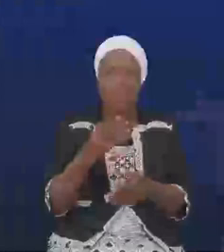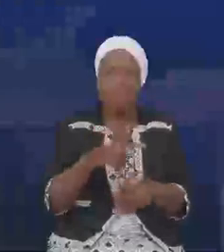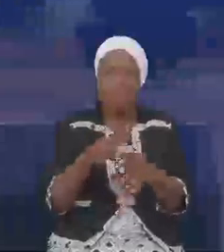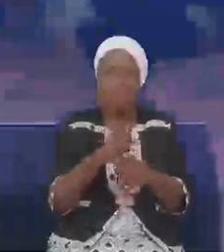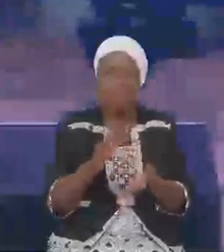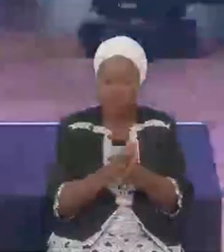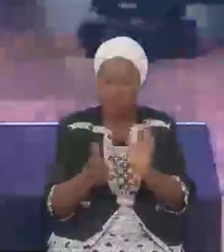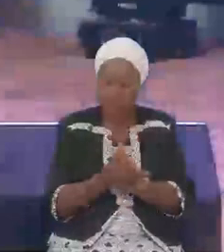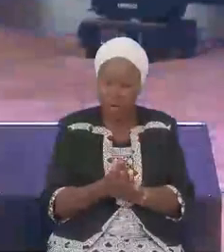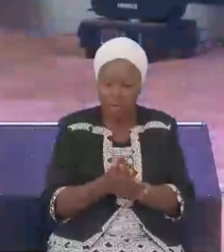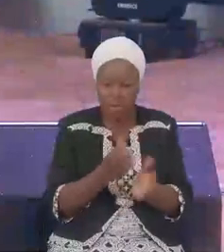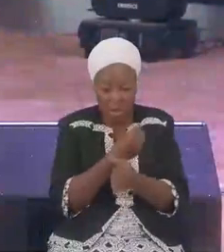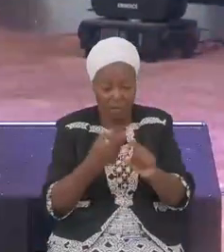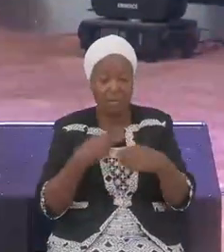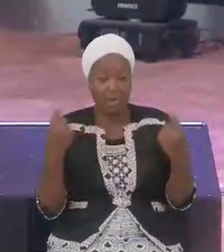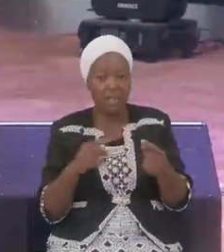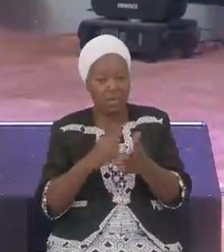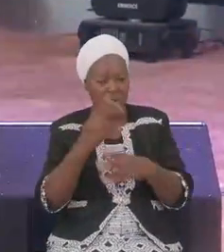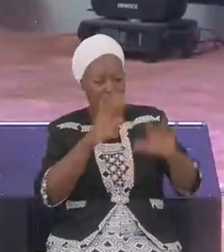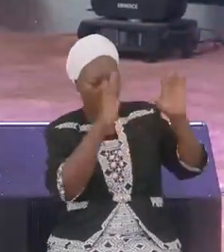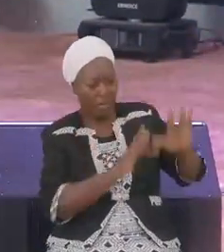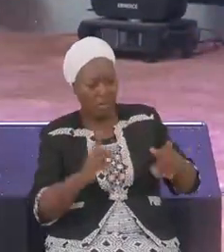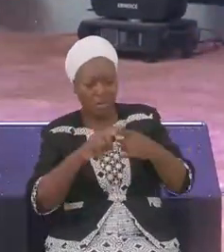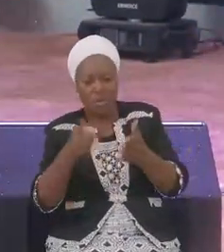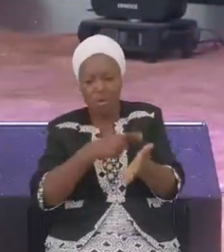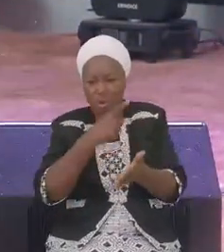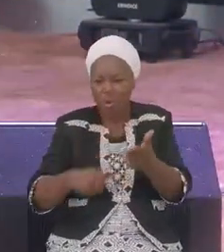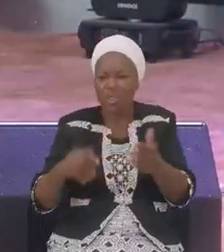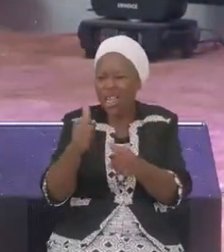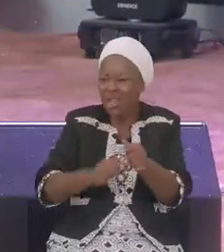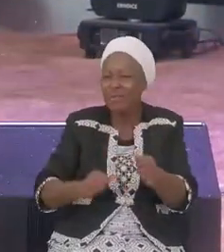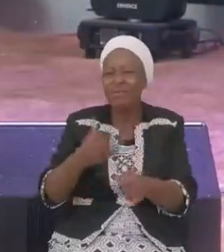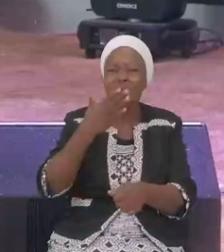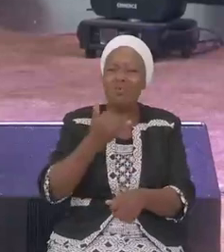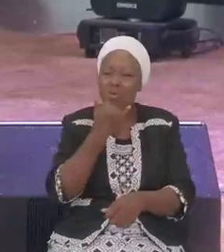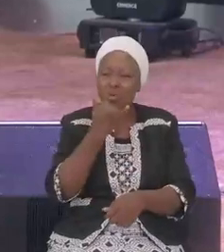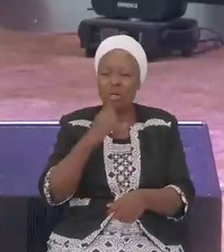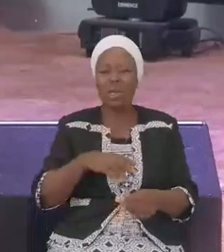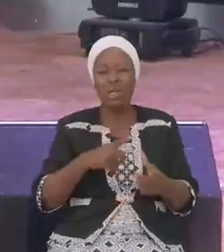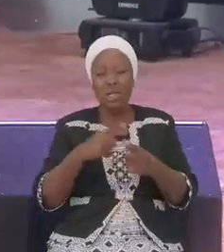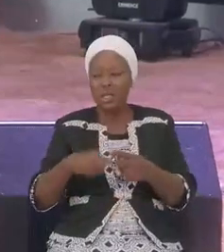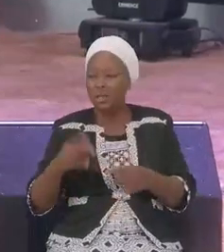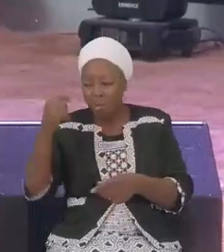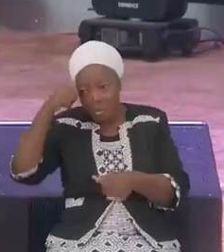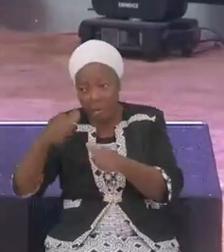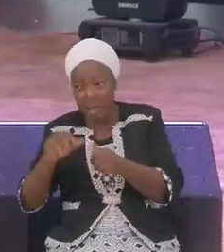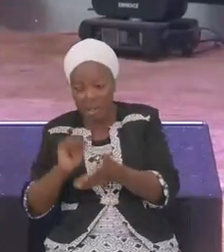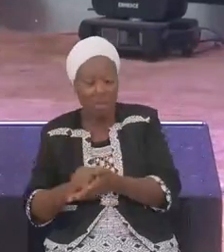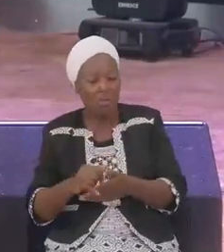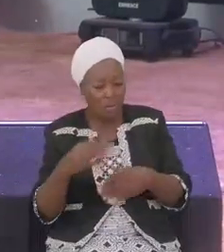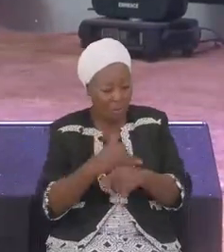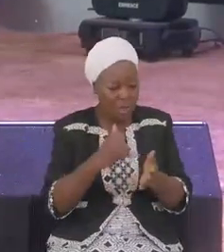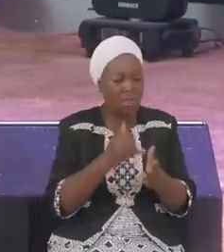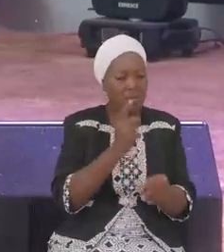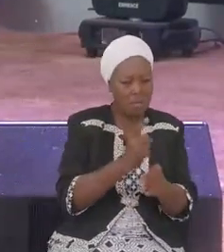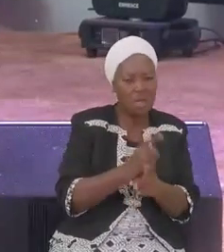les torts. Ouais, tu te rappelles bien, non? Tu vas, tu demandes pardon, tu paies tes dettes, tu corrige